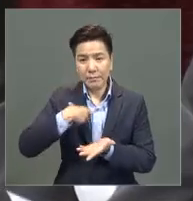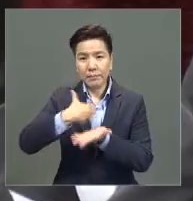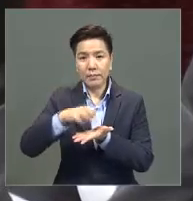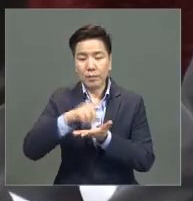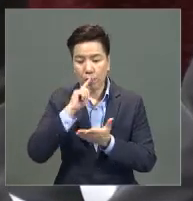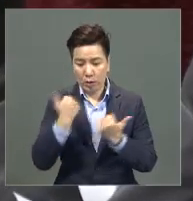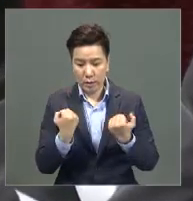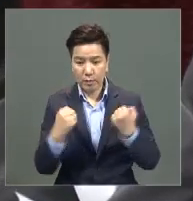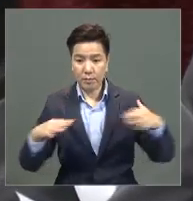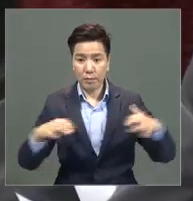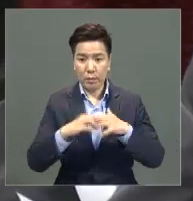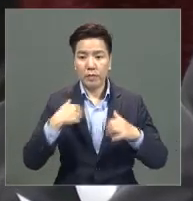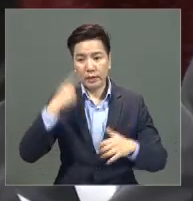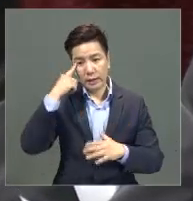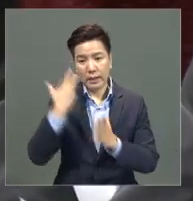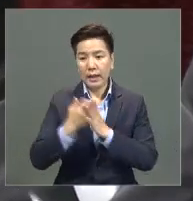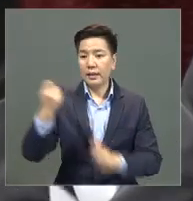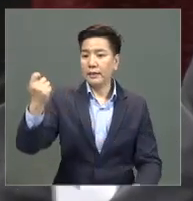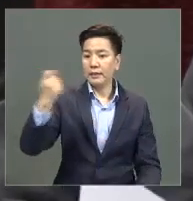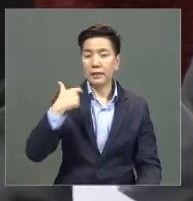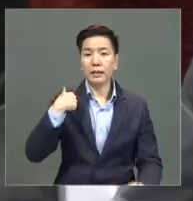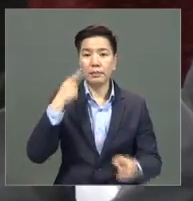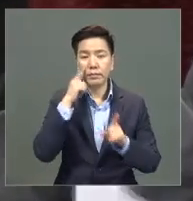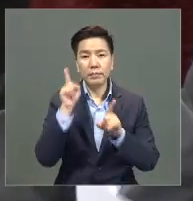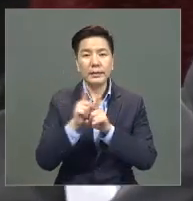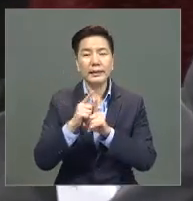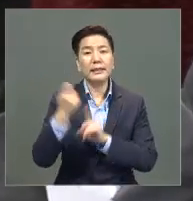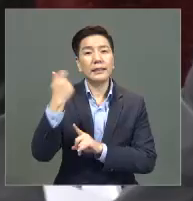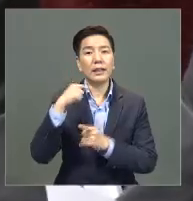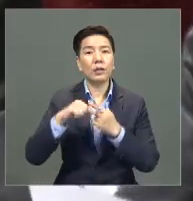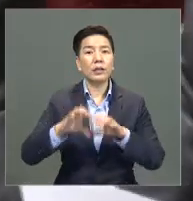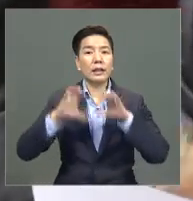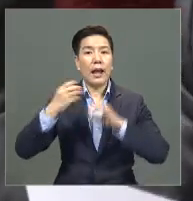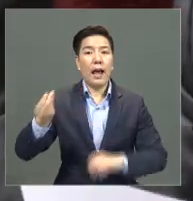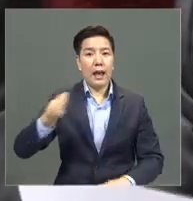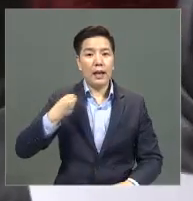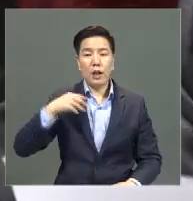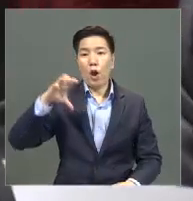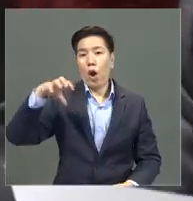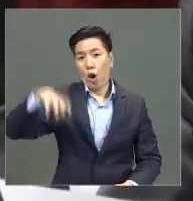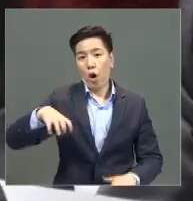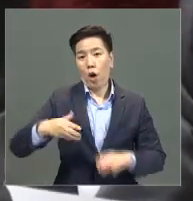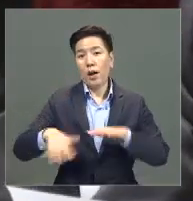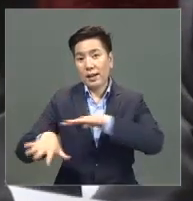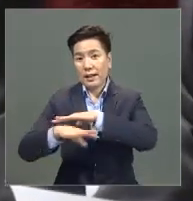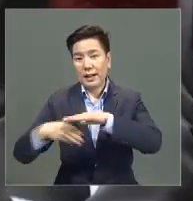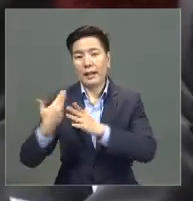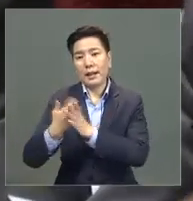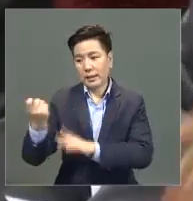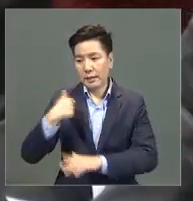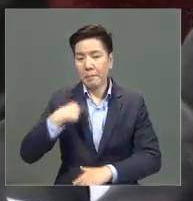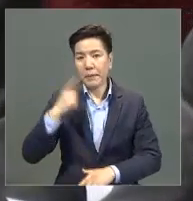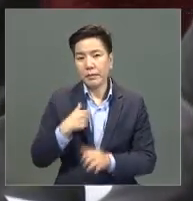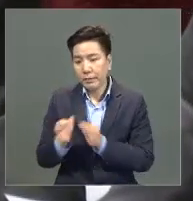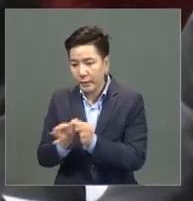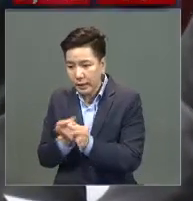ณะเกิดเหตุท่านได้รับการว่าจ้างหรือเป็นสัญญาจ้างจากส่วนราชการก็คือกองพิสูจน์หลักฐานกลางนี่แหละครับให้เป็นที่ป